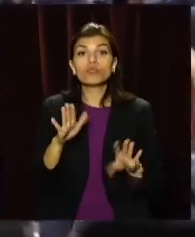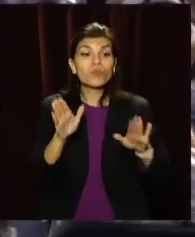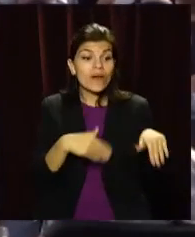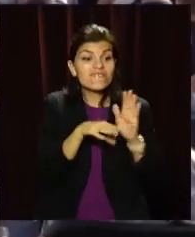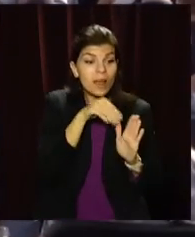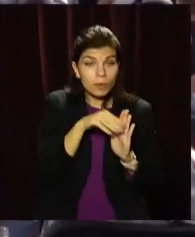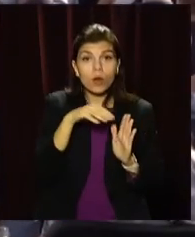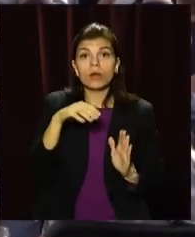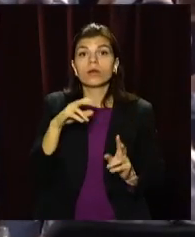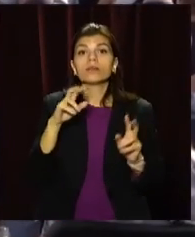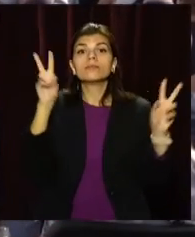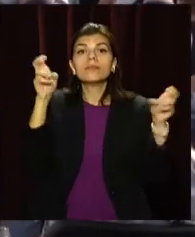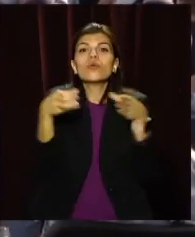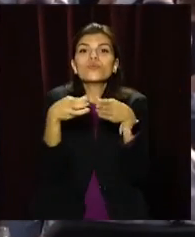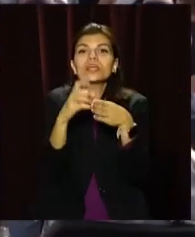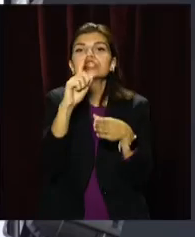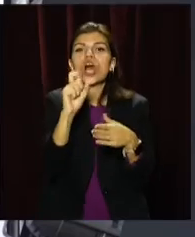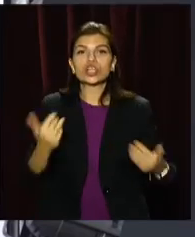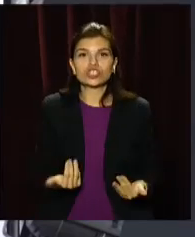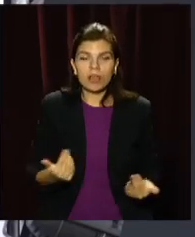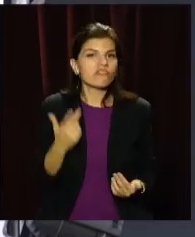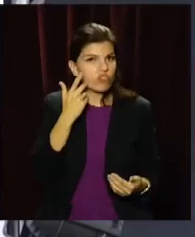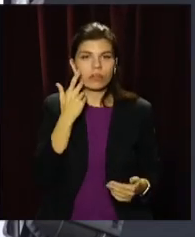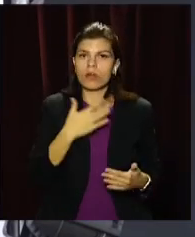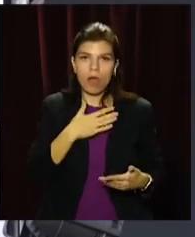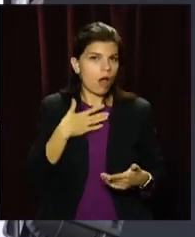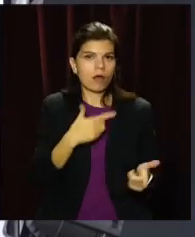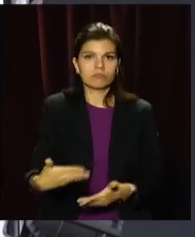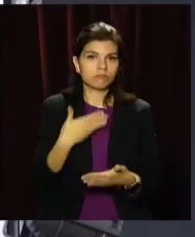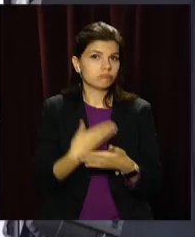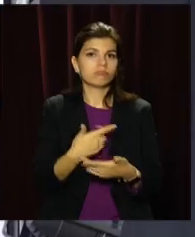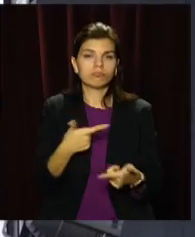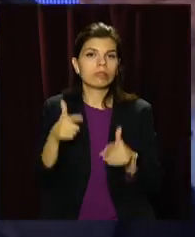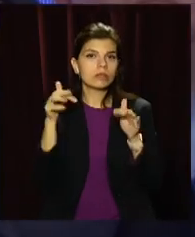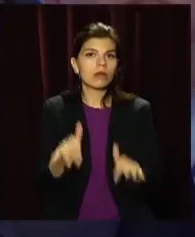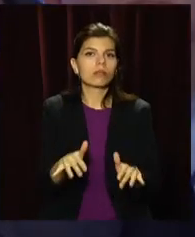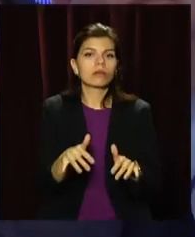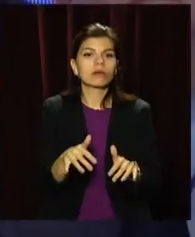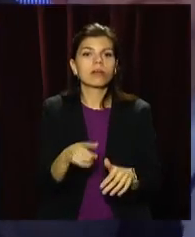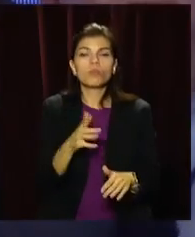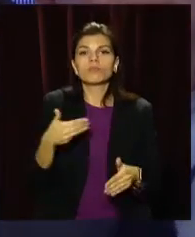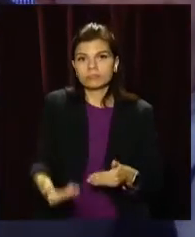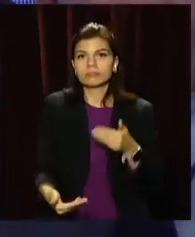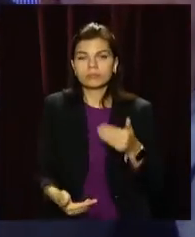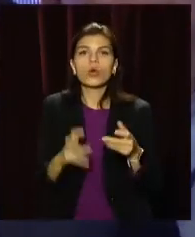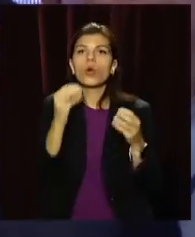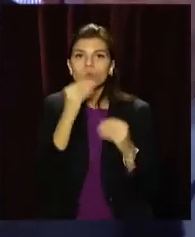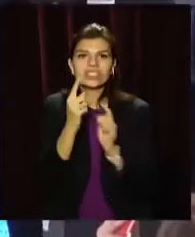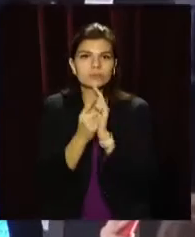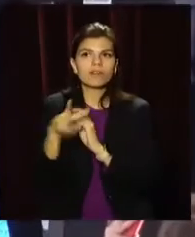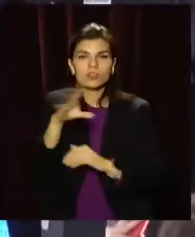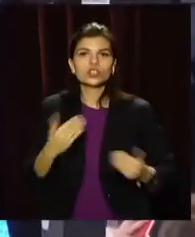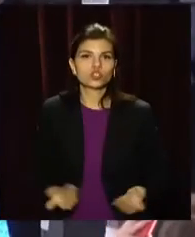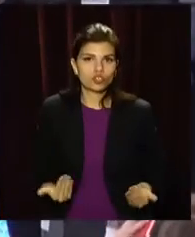виборів команда опозиційної платформи «За життя» готова своїми справами. Пріоритетним завданням для політсили буде крок за кроком поліпшувати життя всіх